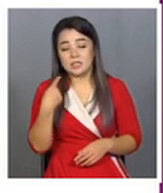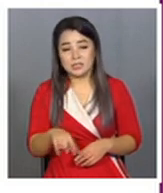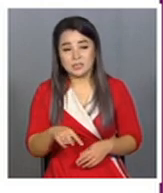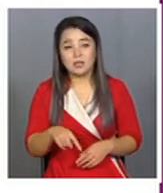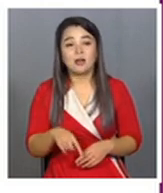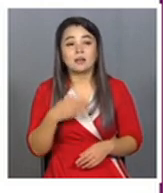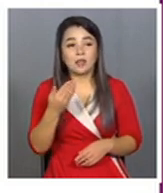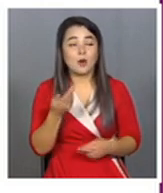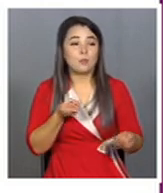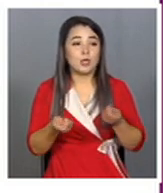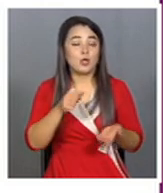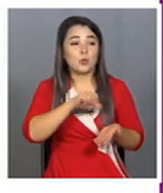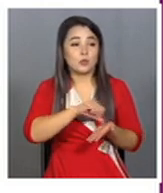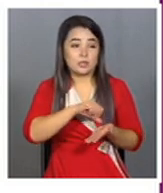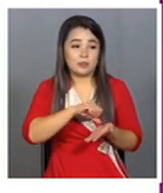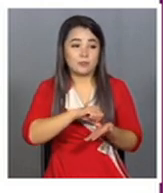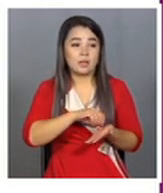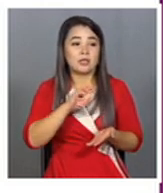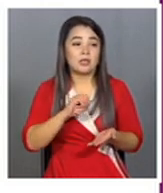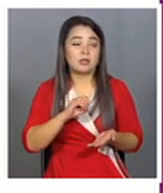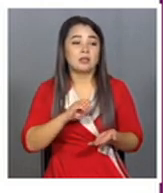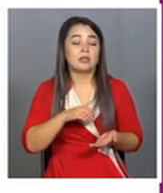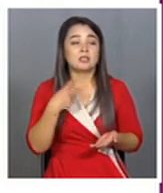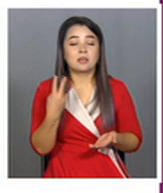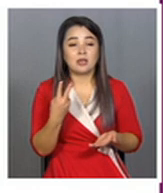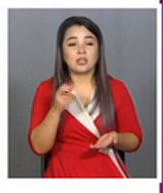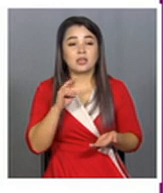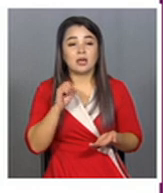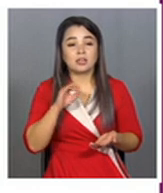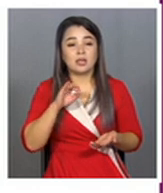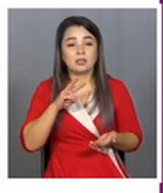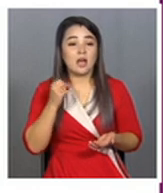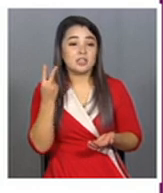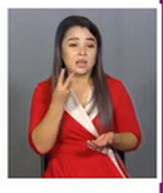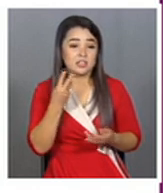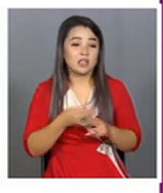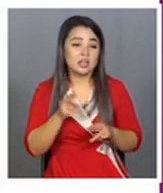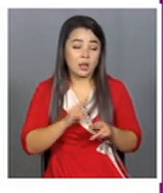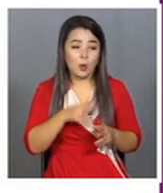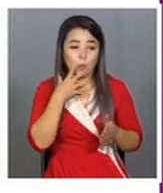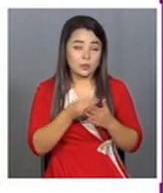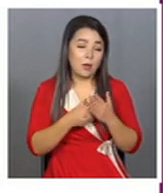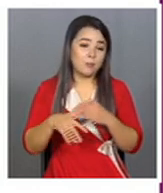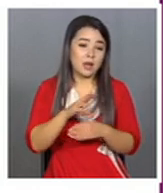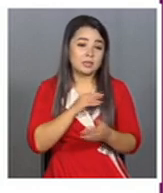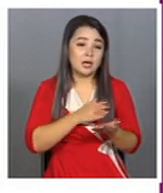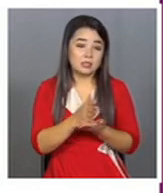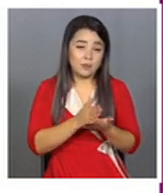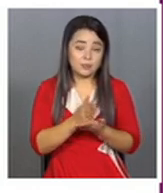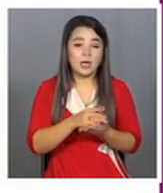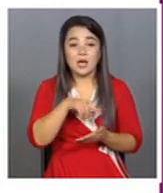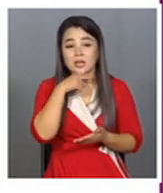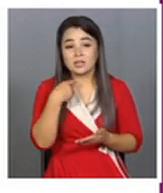Ресейдің билеушісі Екатерина II. Ол Екатерина II өзінің барлық қызметін